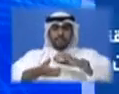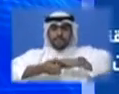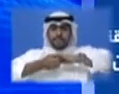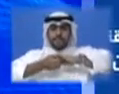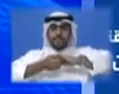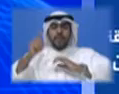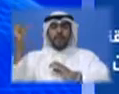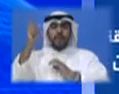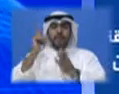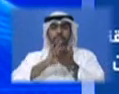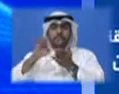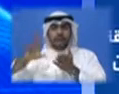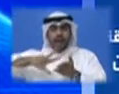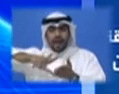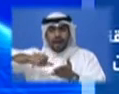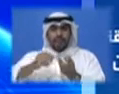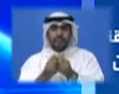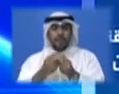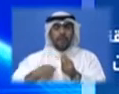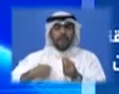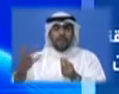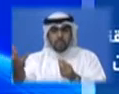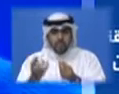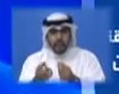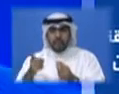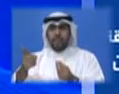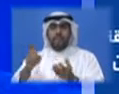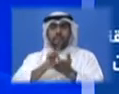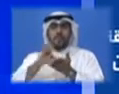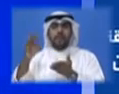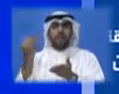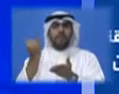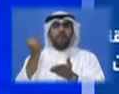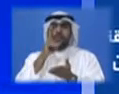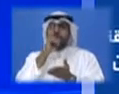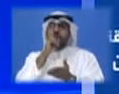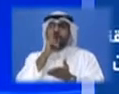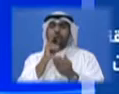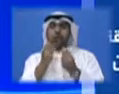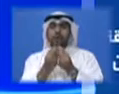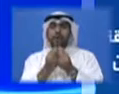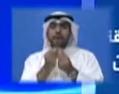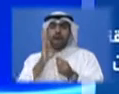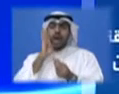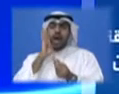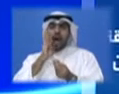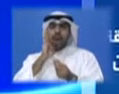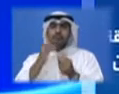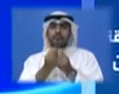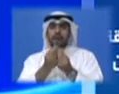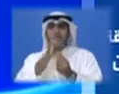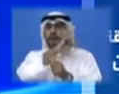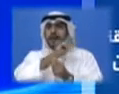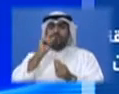العربي لمكافحة القرصنة للخطوات الجادة التي اتخذتها دولة الكويت، وحثها على الاستمرار في